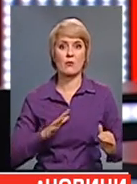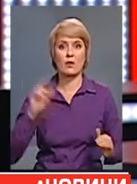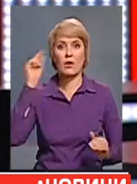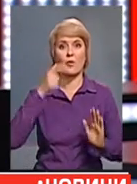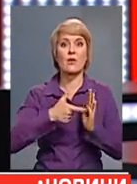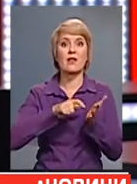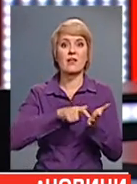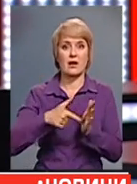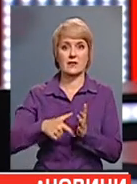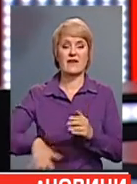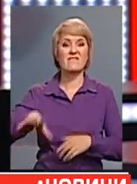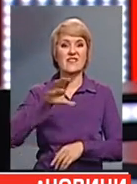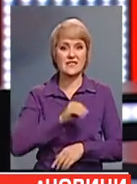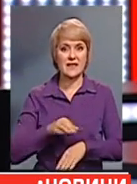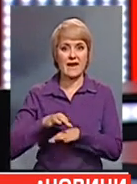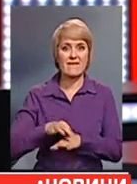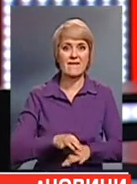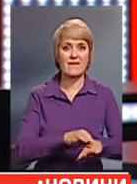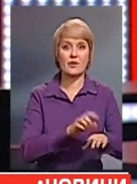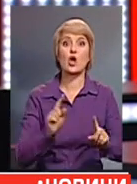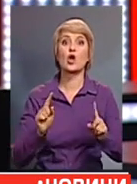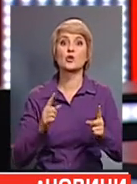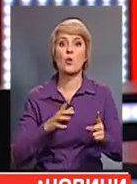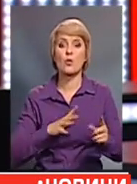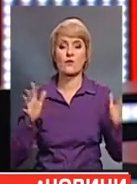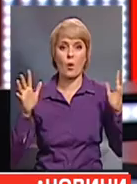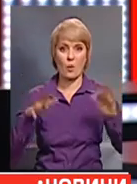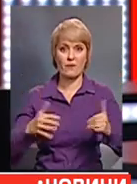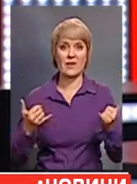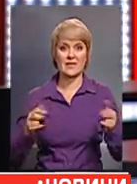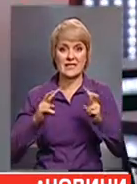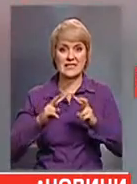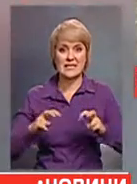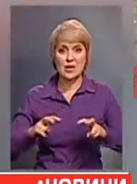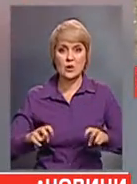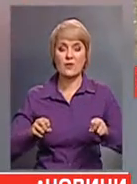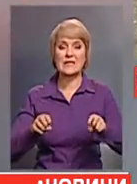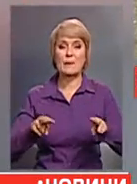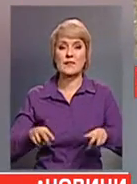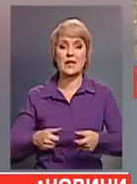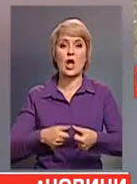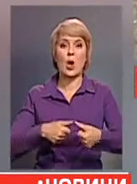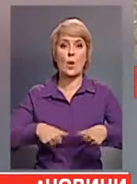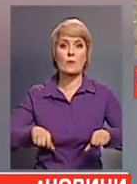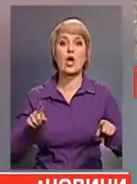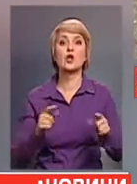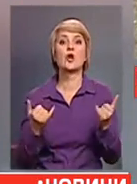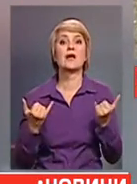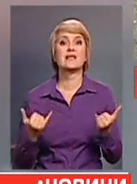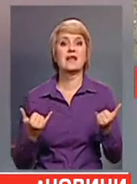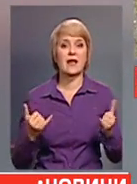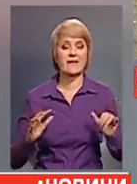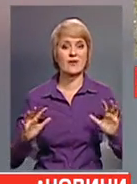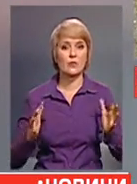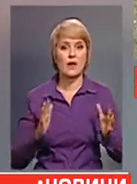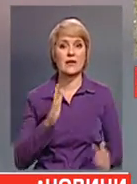класах. Усіх з аварійної будівлі вивели. Чому стався обвал, нині з'ясовує спеціальна комісія. Що зараз відбувається у Василькові, запитаємо в Анастасії